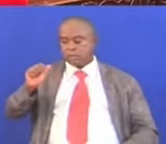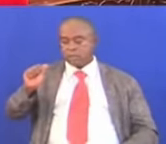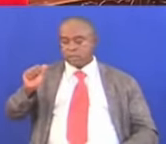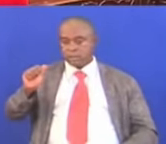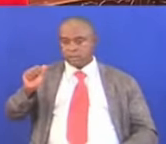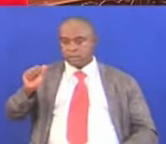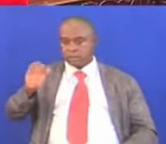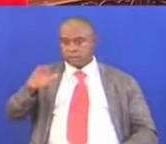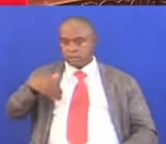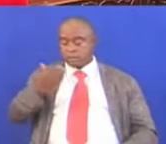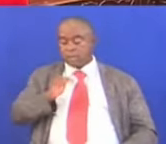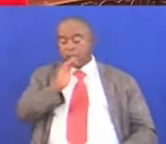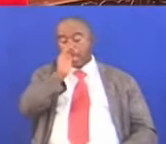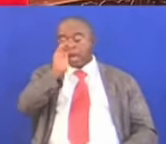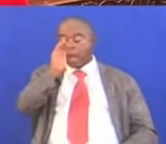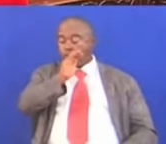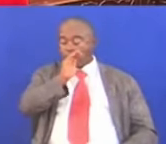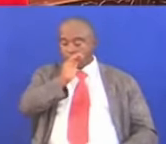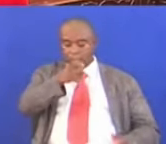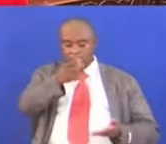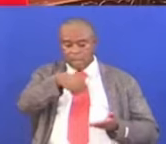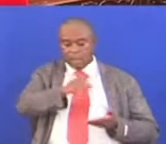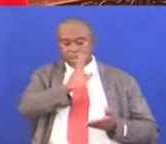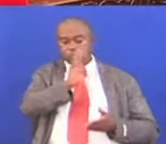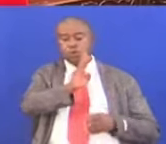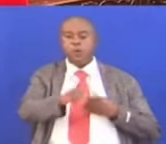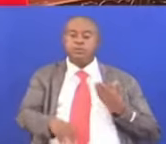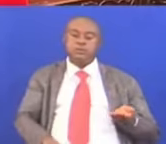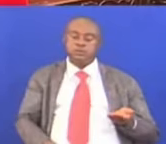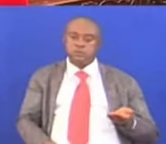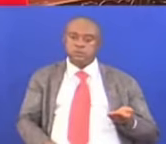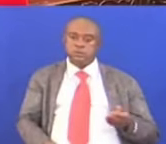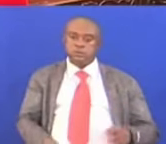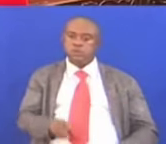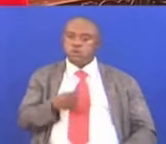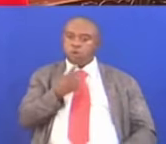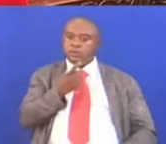kale dc magi yu yak wapi